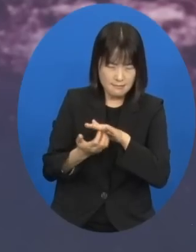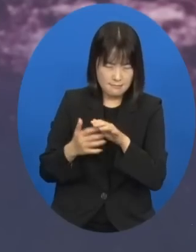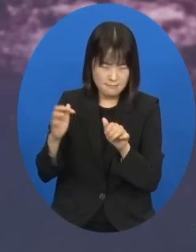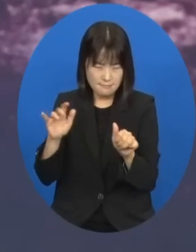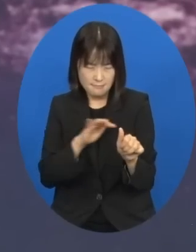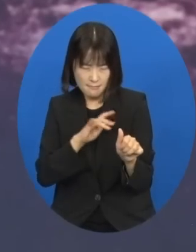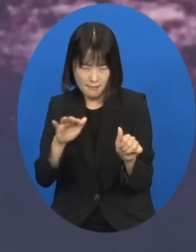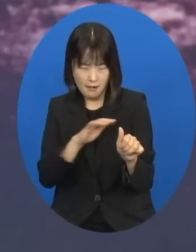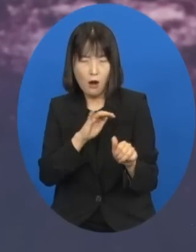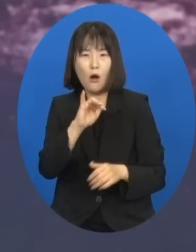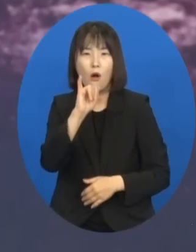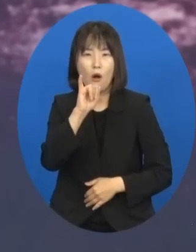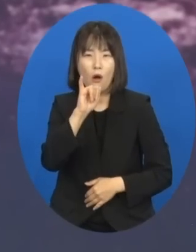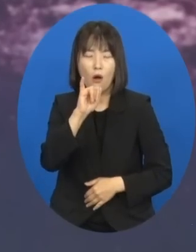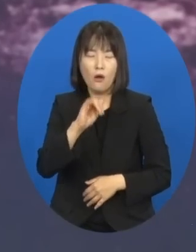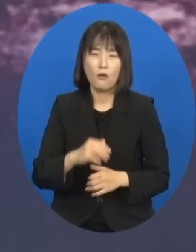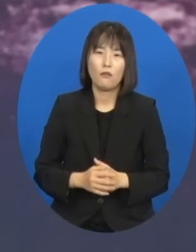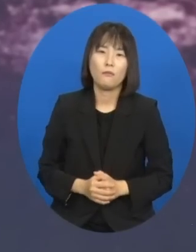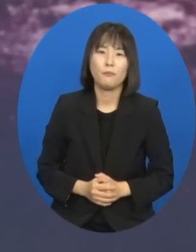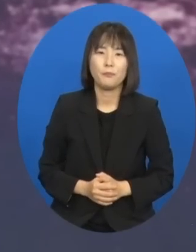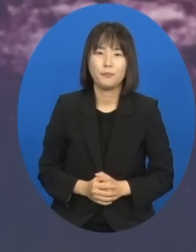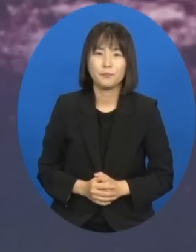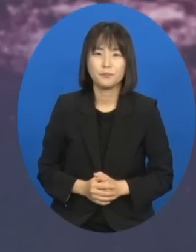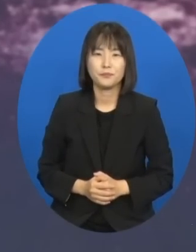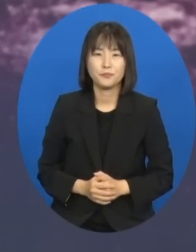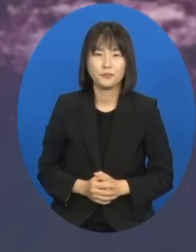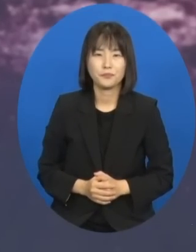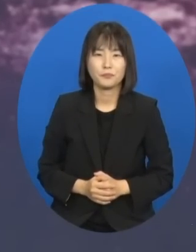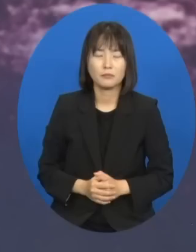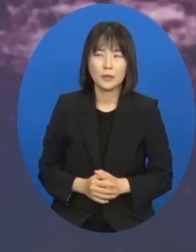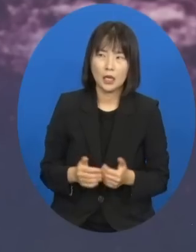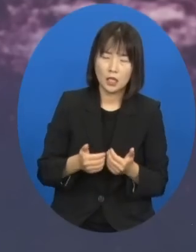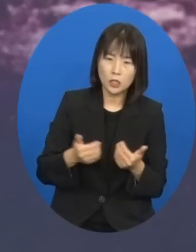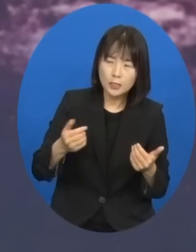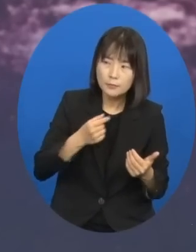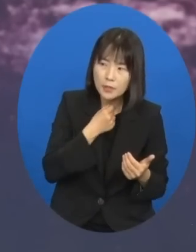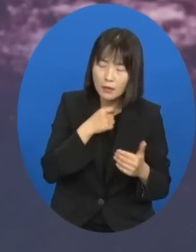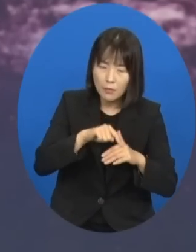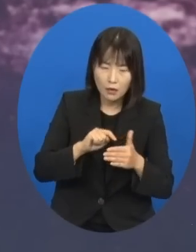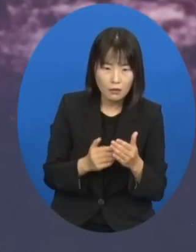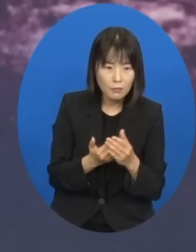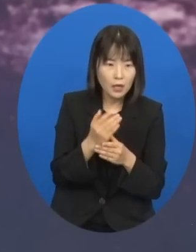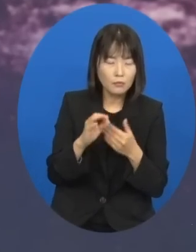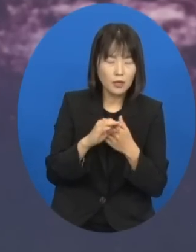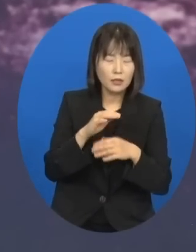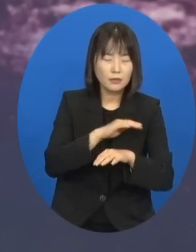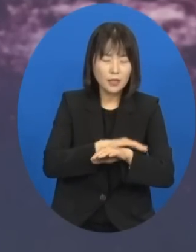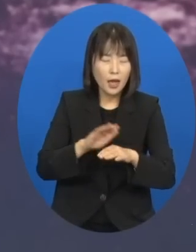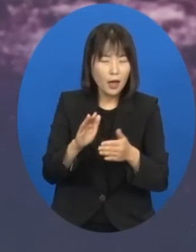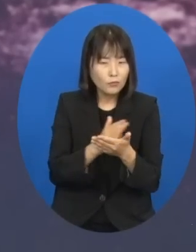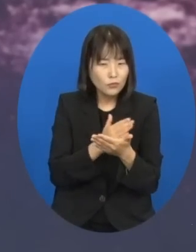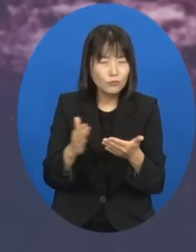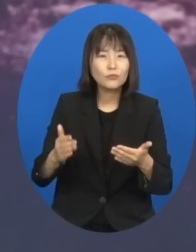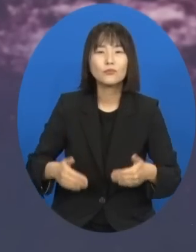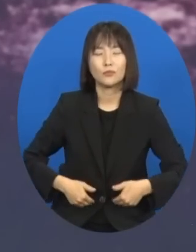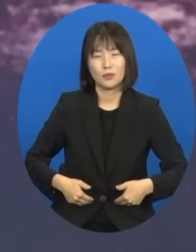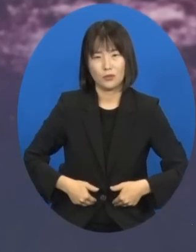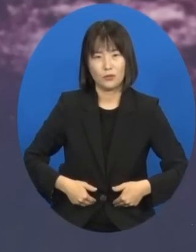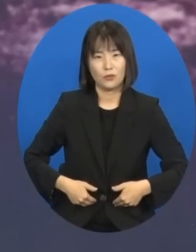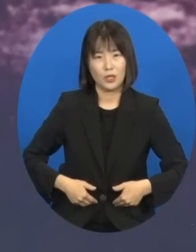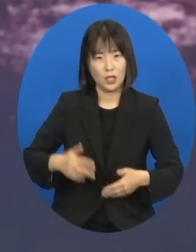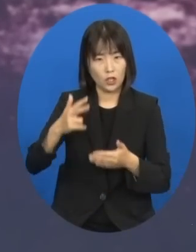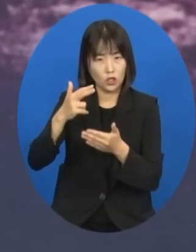여러분 지금 혹시 어디 떠날 마음이 있으시다면 잘 분별하셔야 돼요. 정말 주님이 가라고 하셔서 그